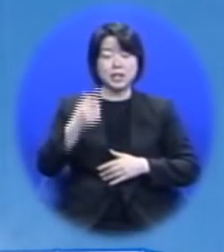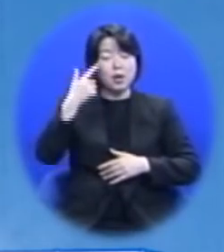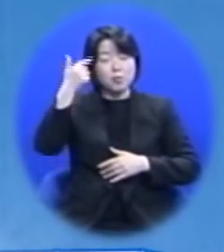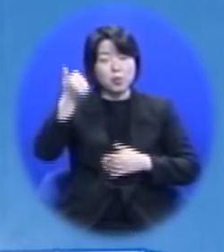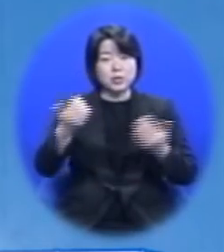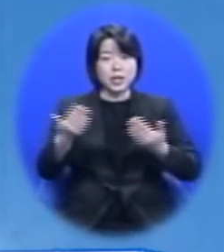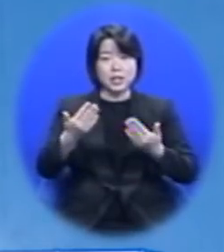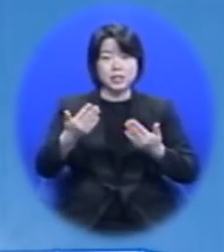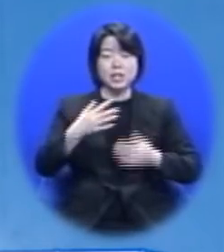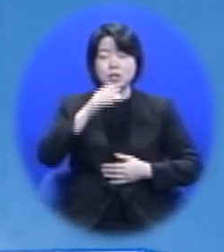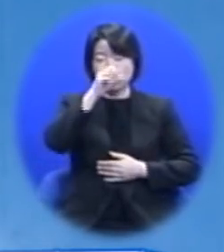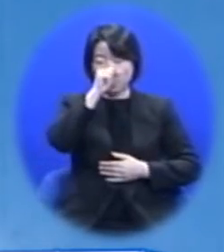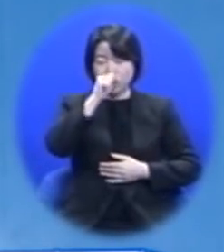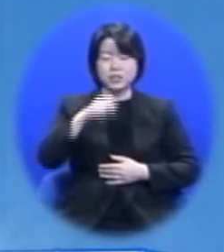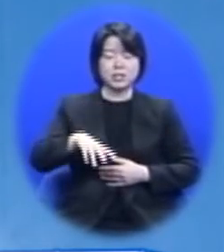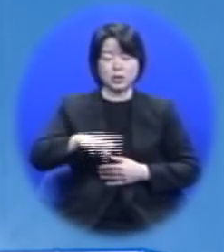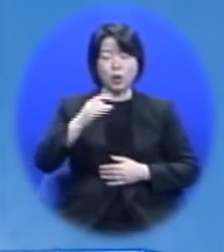알았어요.